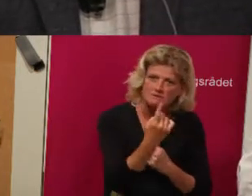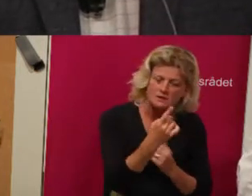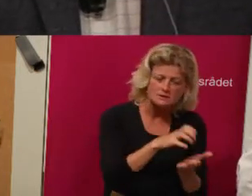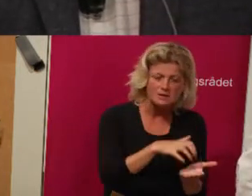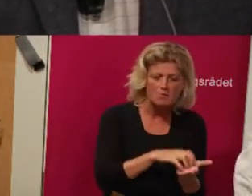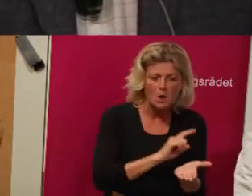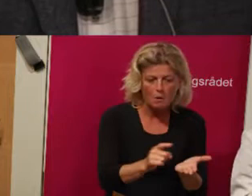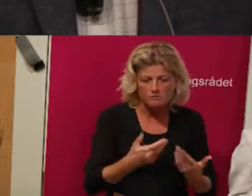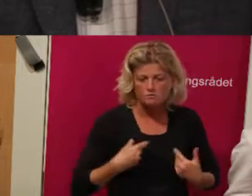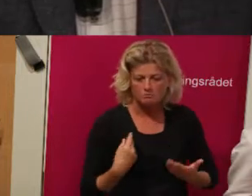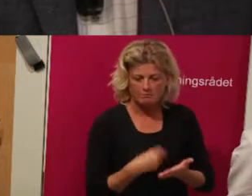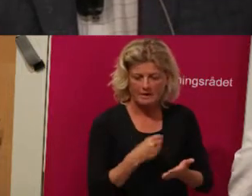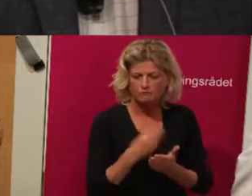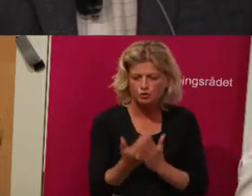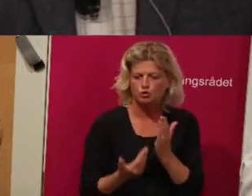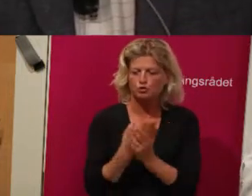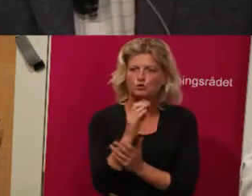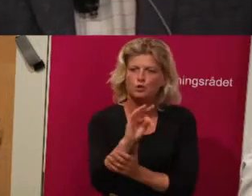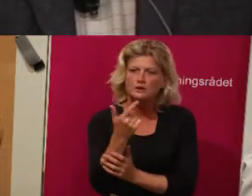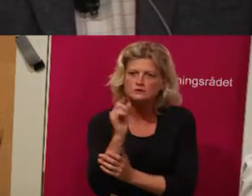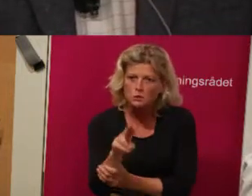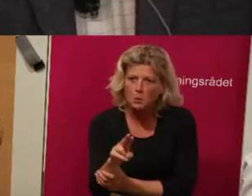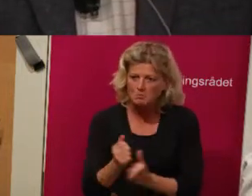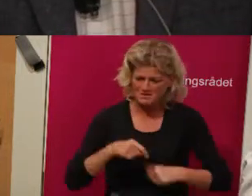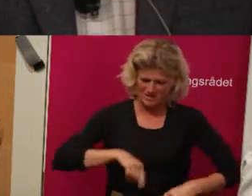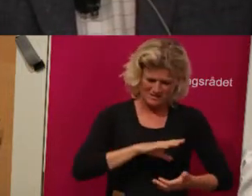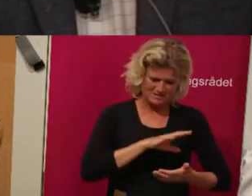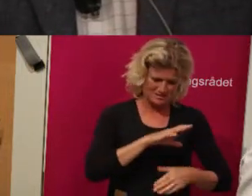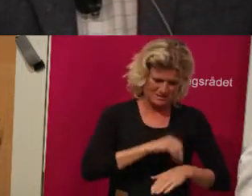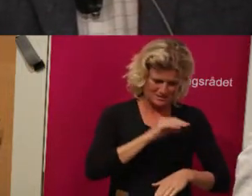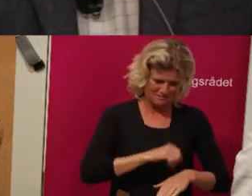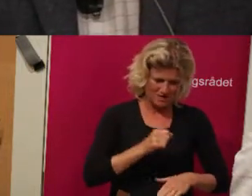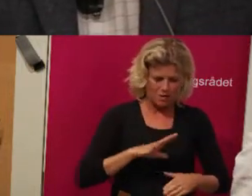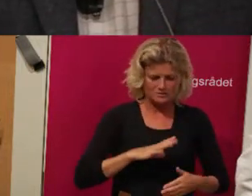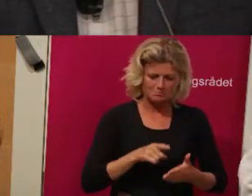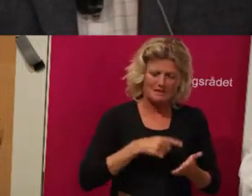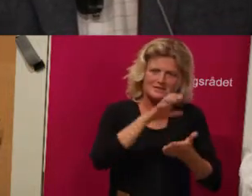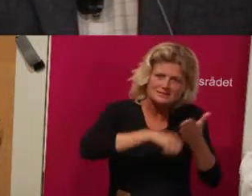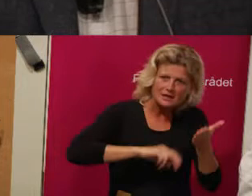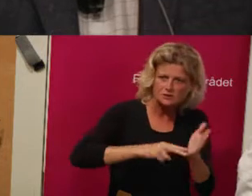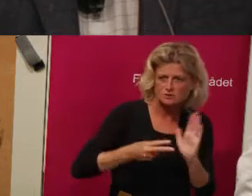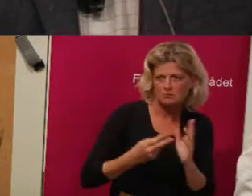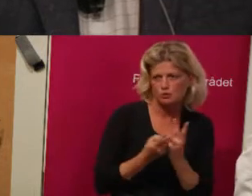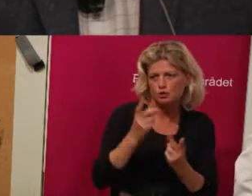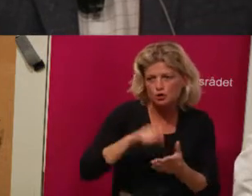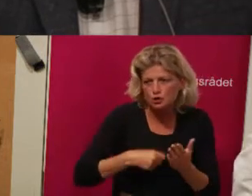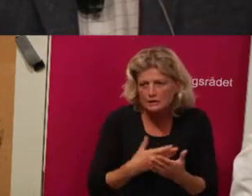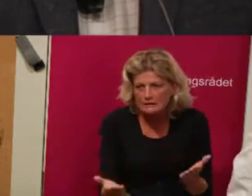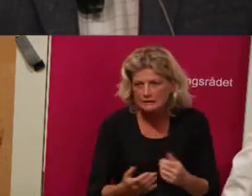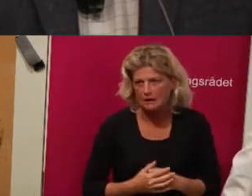donationsfinansierat, men i Sverige beskattar vi på ett sätt som gör att det inte skulle bli så mycket. Vi har inte en kultur av